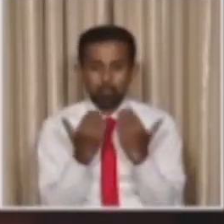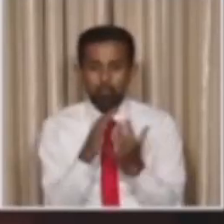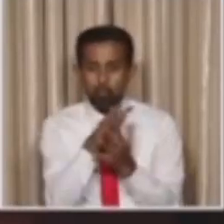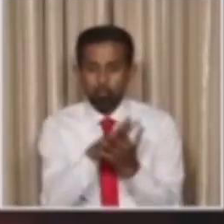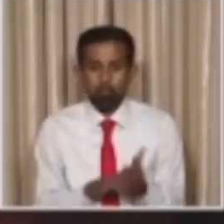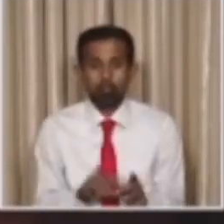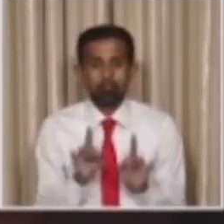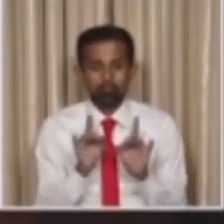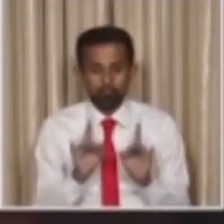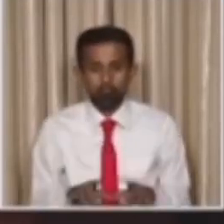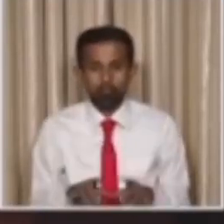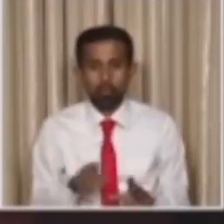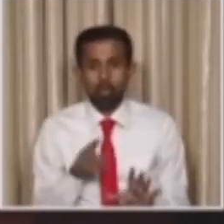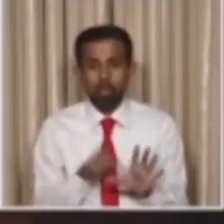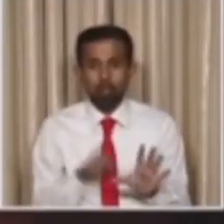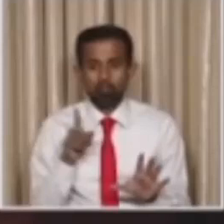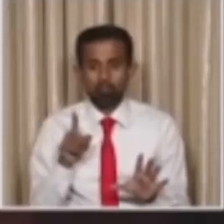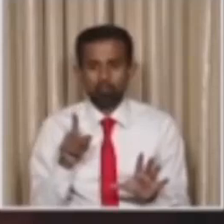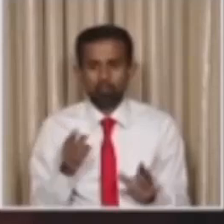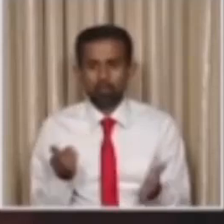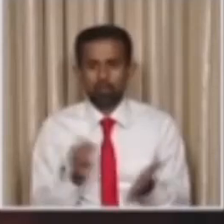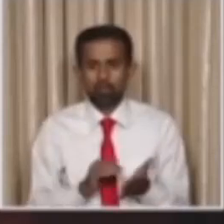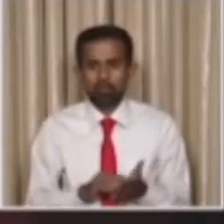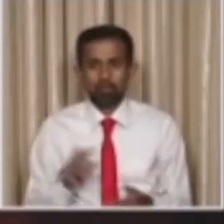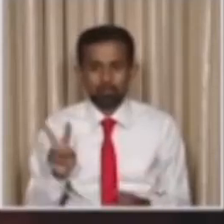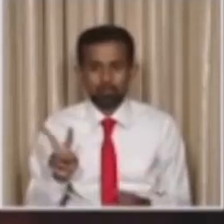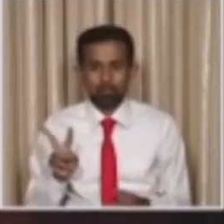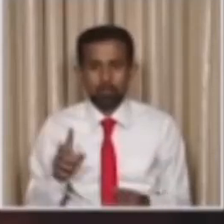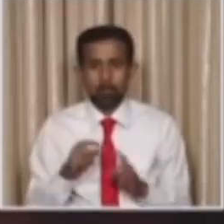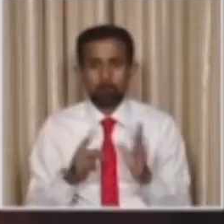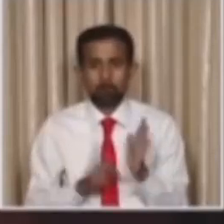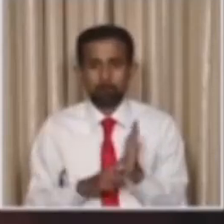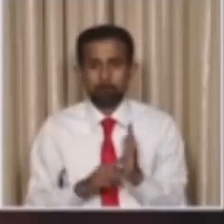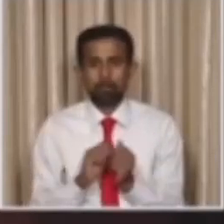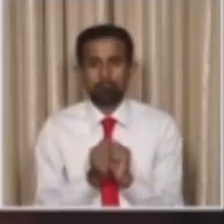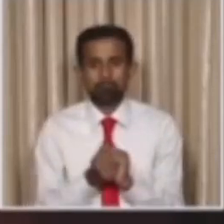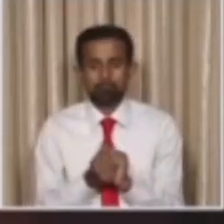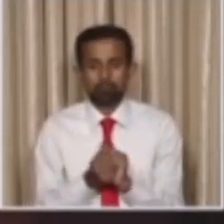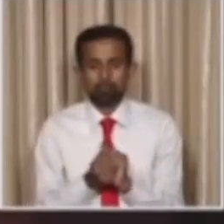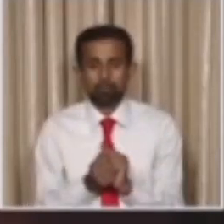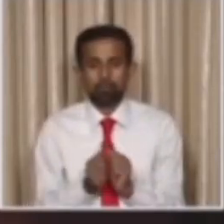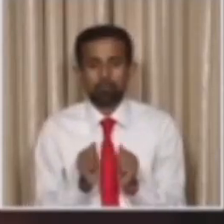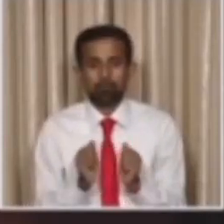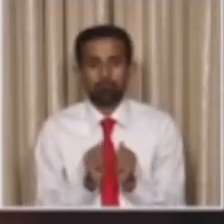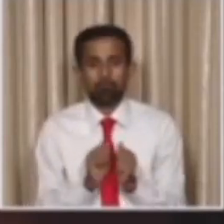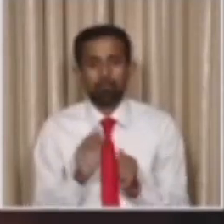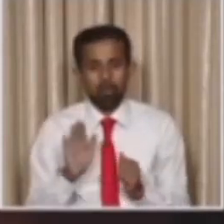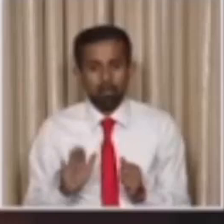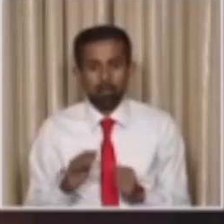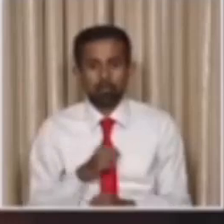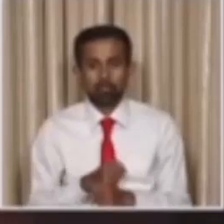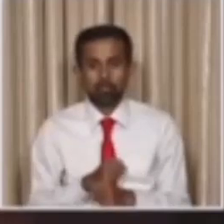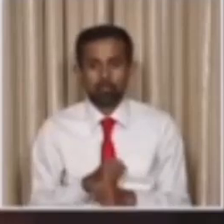ප්‍රකාර වසරකට දෙවරක් පමණක් විදුලි බිල්පත් සංශෝධනයට කටයුතු කරනු ලබන බවට